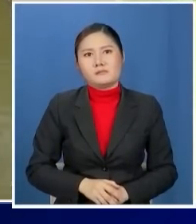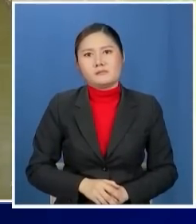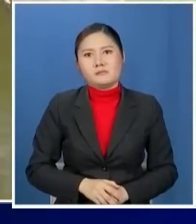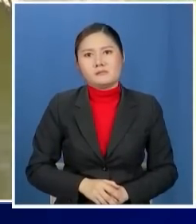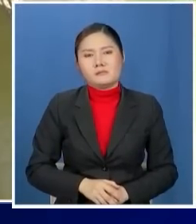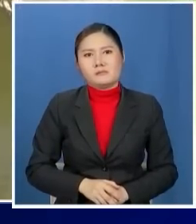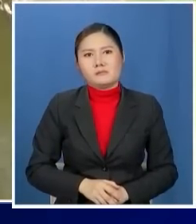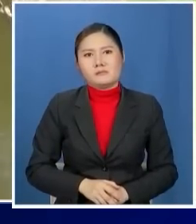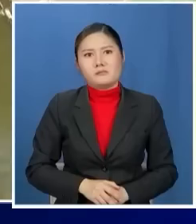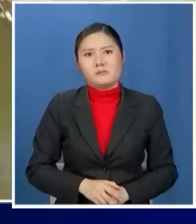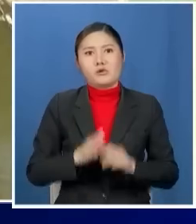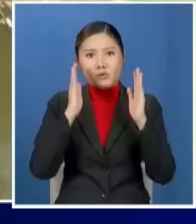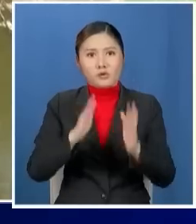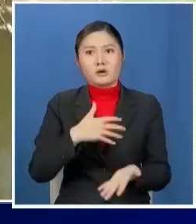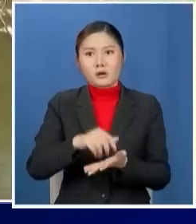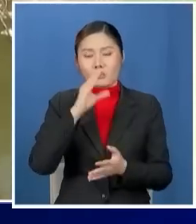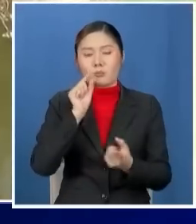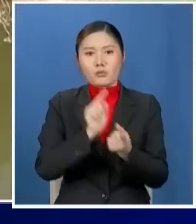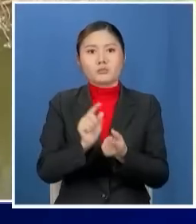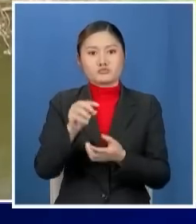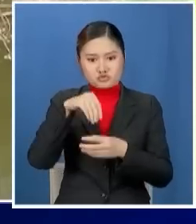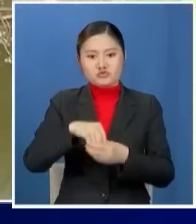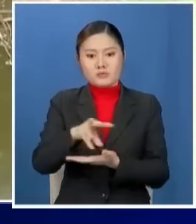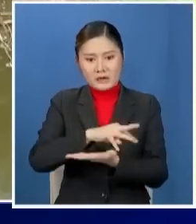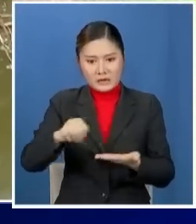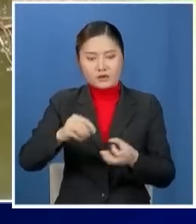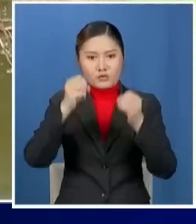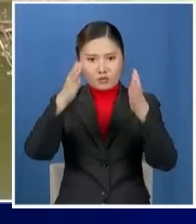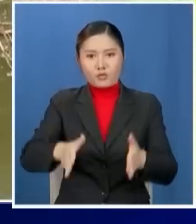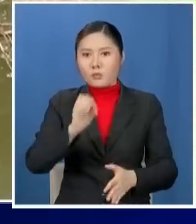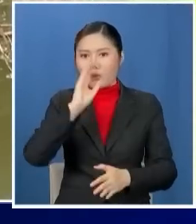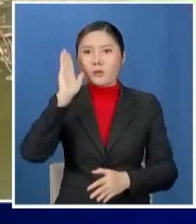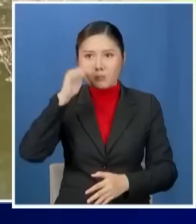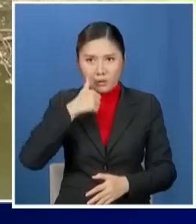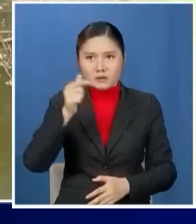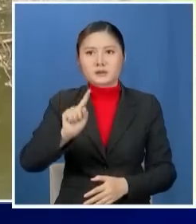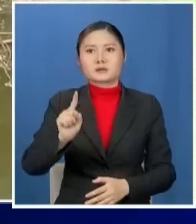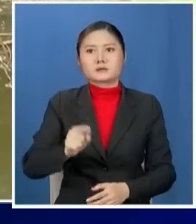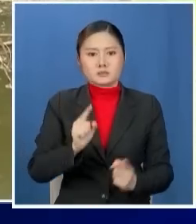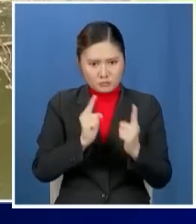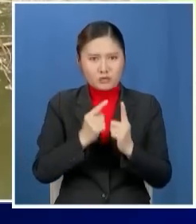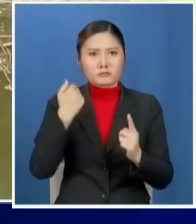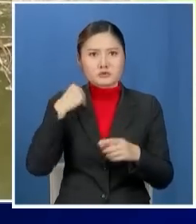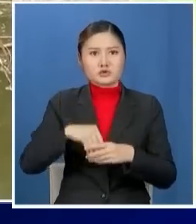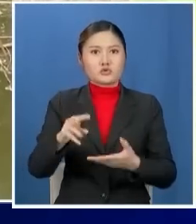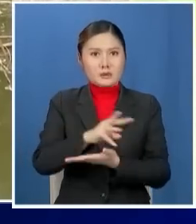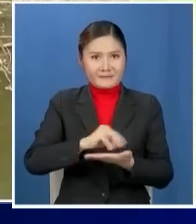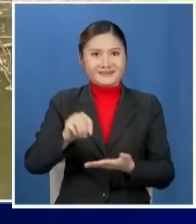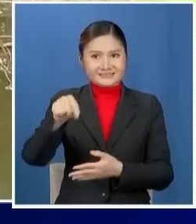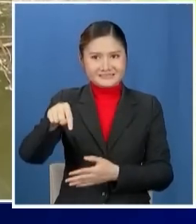องว่าเอ้ายังมีคนให้ข้อมูลว่าเธอยังอยู่ในมหาวิทยาลัยทางอาจารย์ก็เลยแจ้งกับพ่อของเธอว่าเออยังพบเธออยู่ในมหาวิทยาลัย